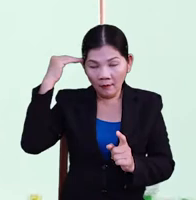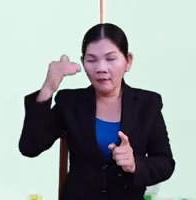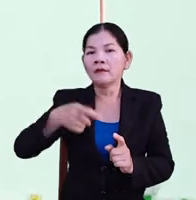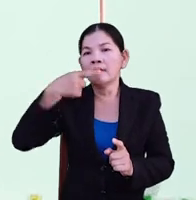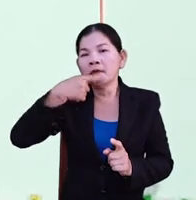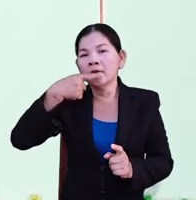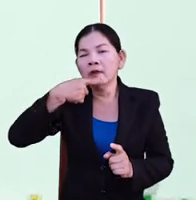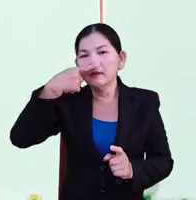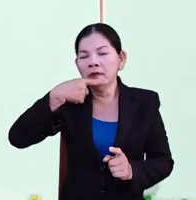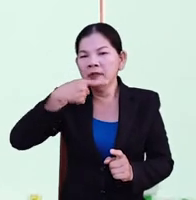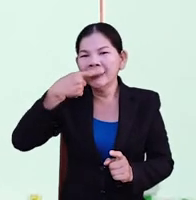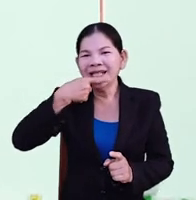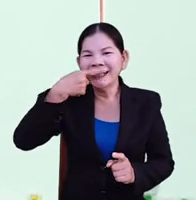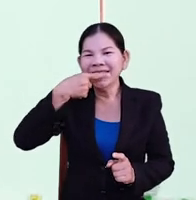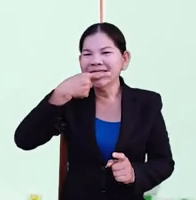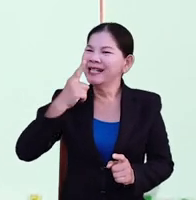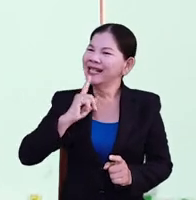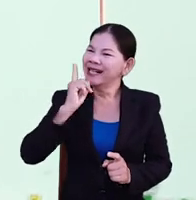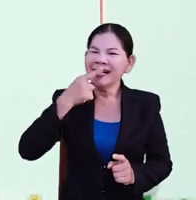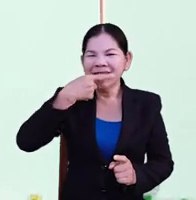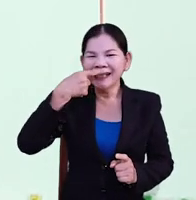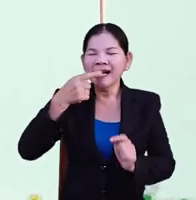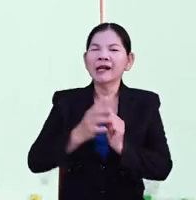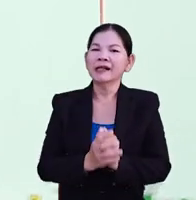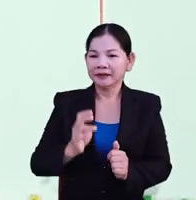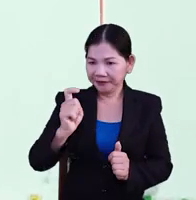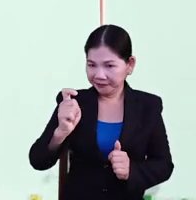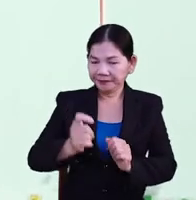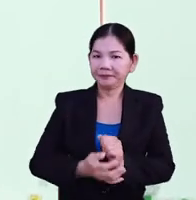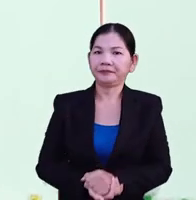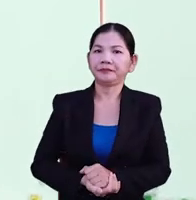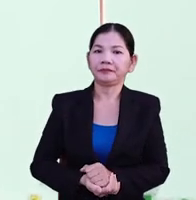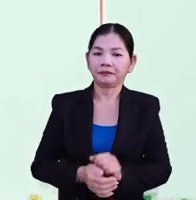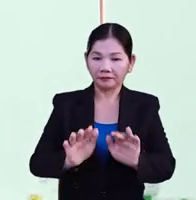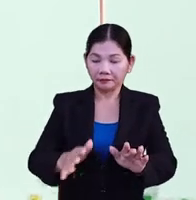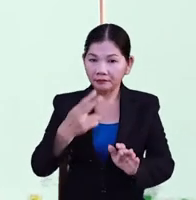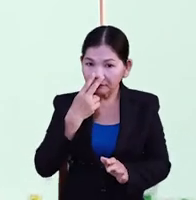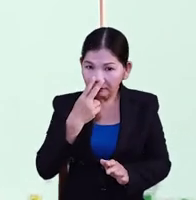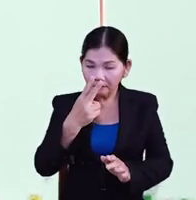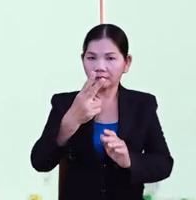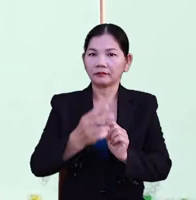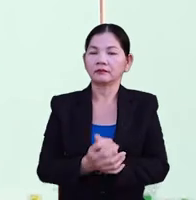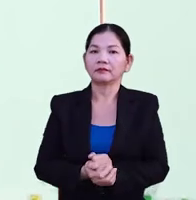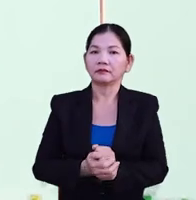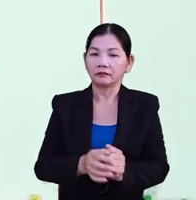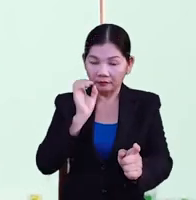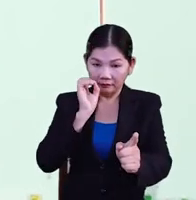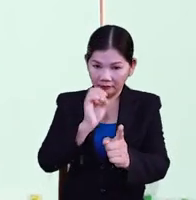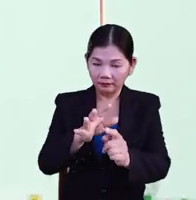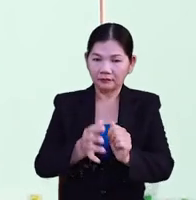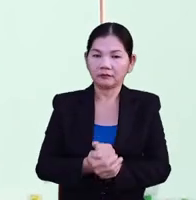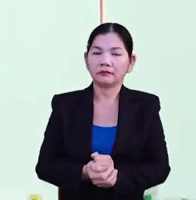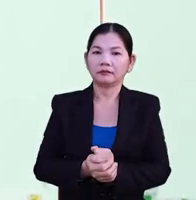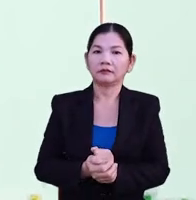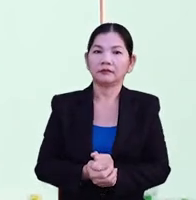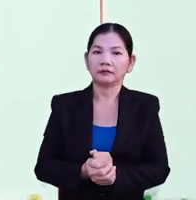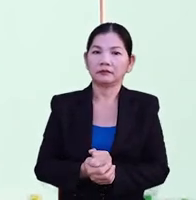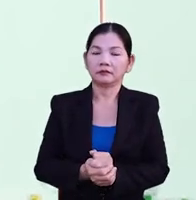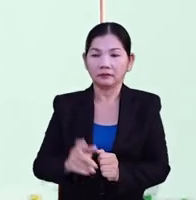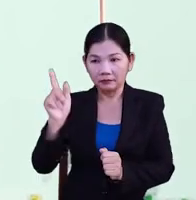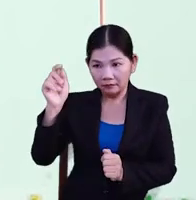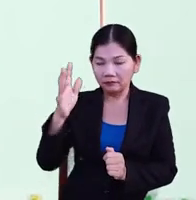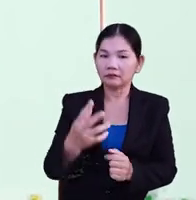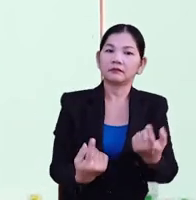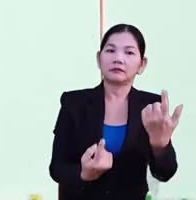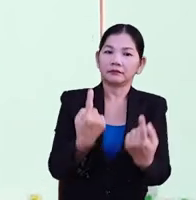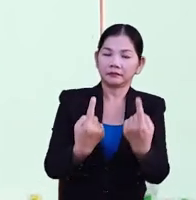ដែរណាចាអញ្ចឹងរូបនេះគឺតាងដោយអក្សរខចាចូលកូនមើលមកហើយប្រាប់អ្នកគ្រូថាតើចារូបមួ